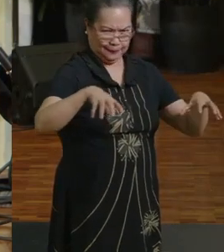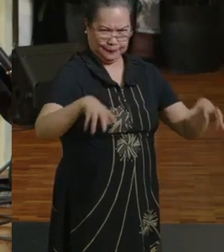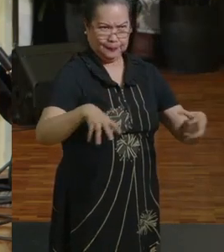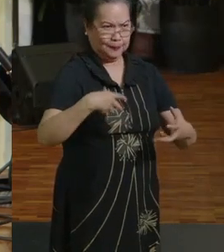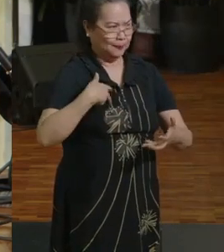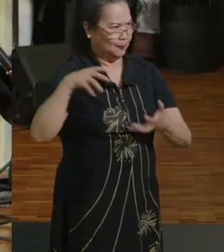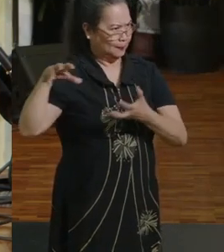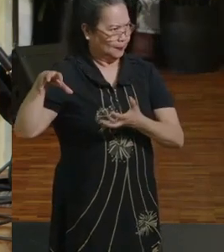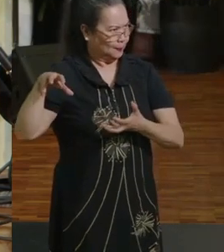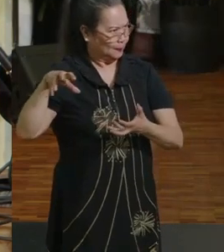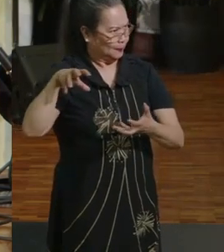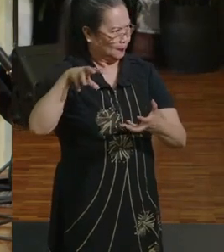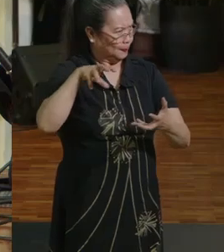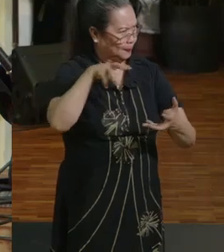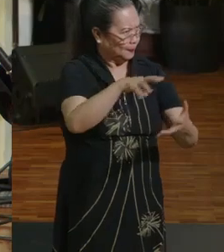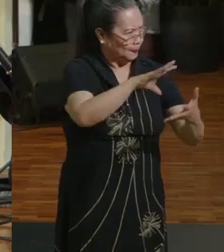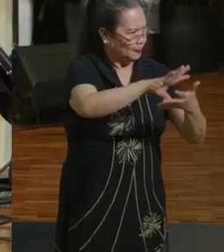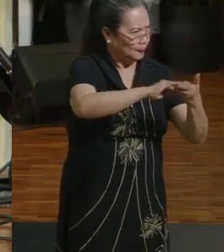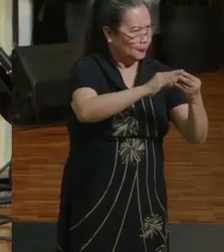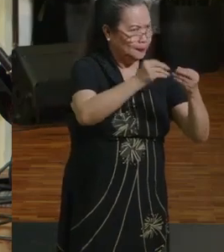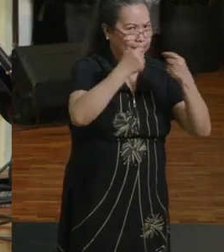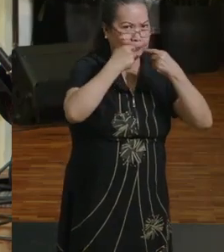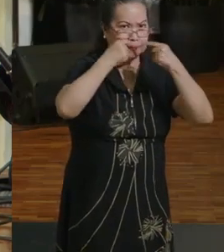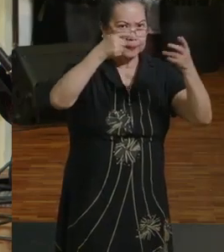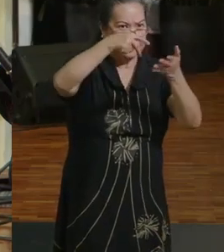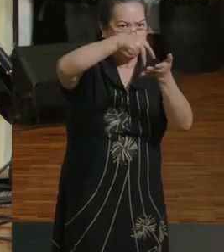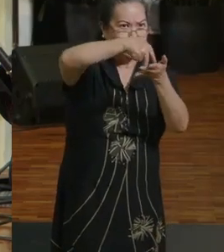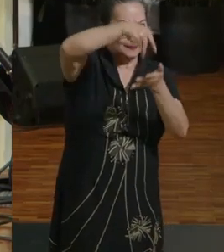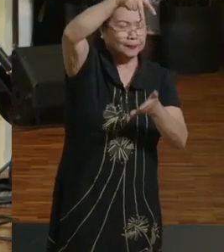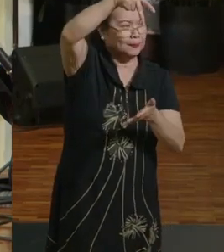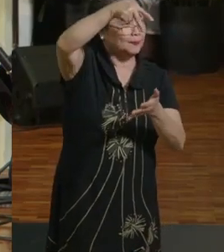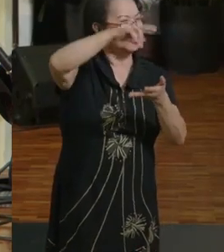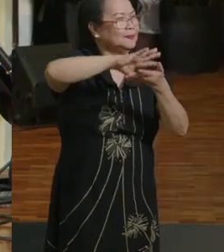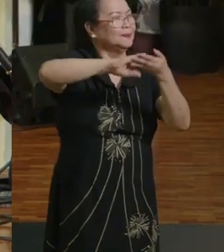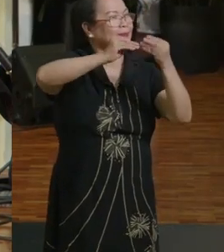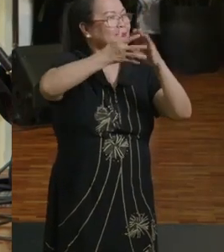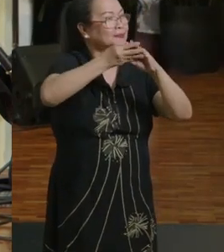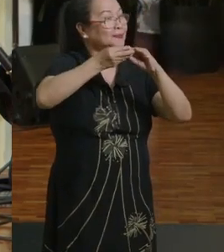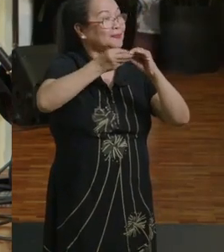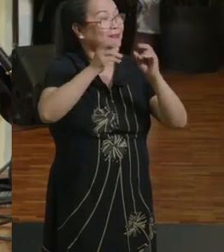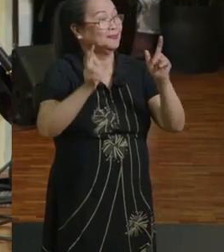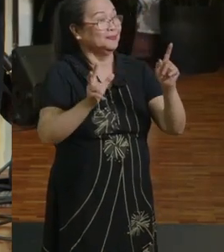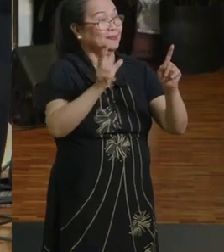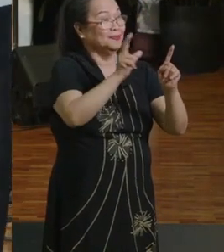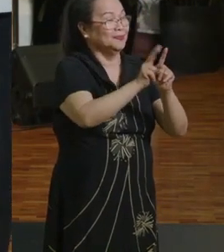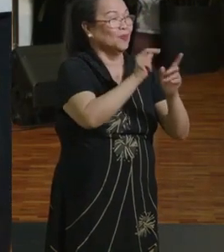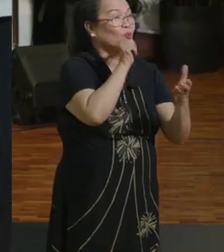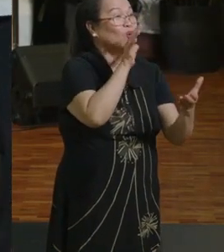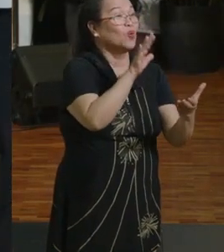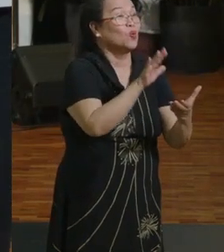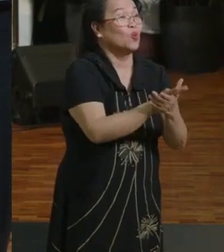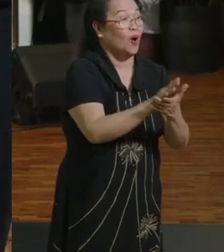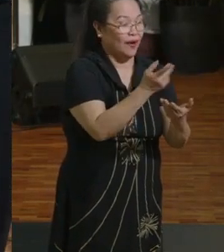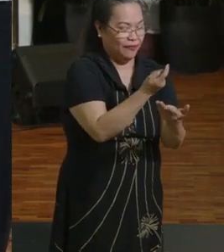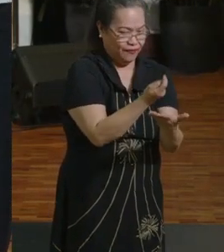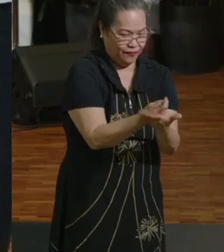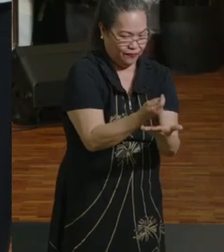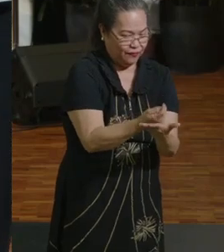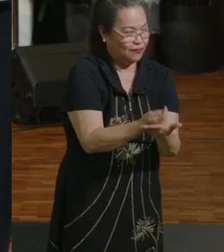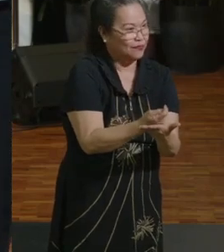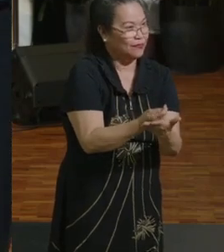ng resurrection story kasama ni Mary Magdalene. Siya po ay wife ng tresurero ni